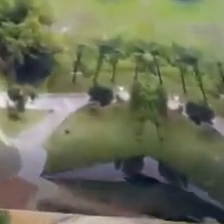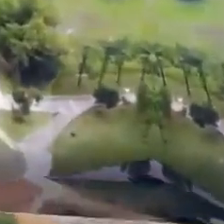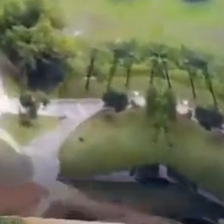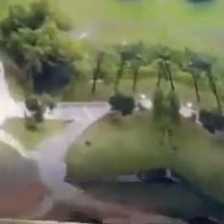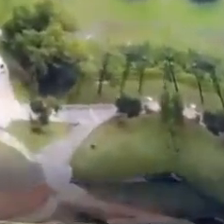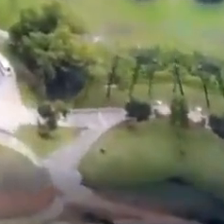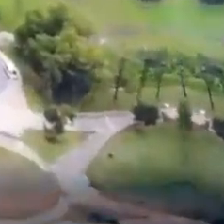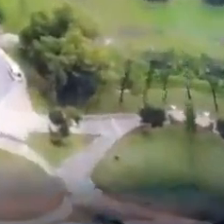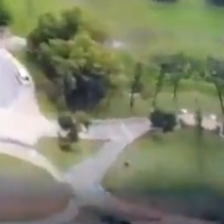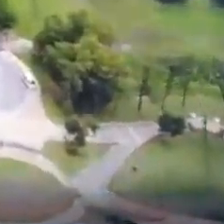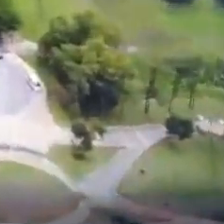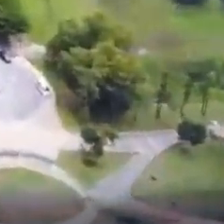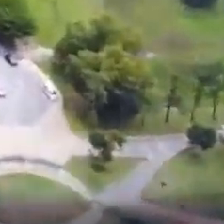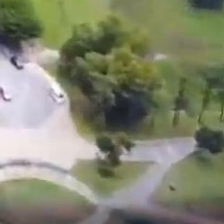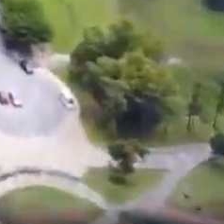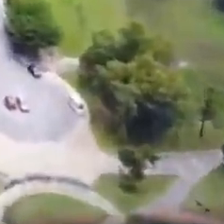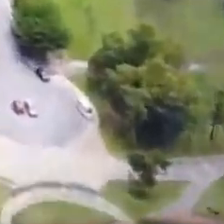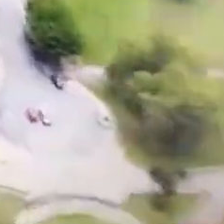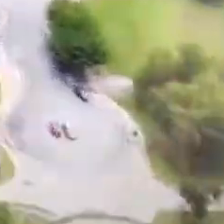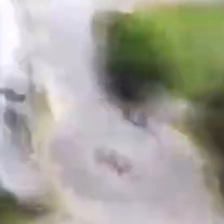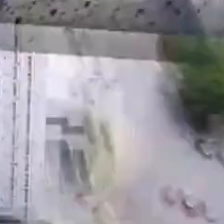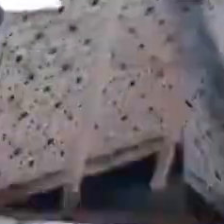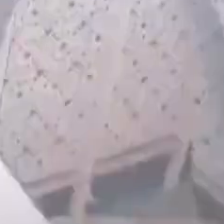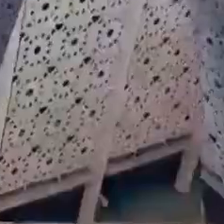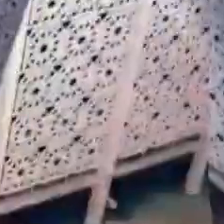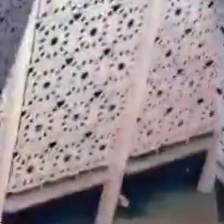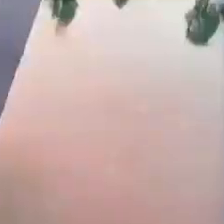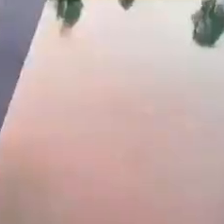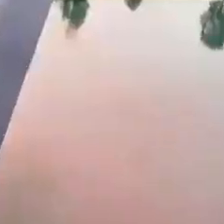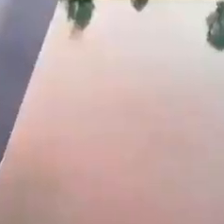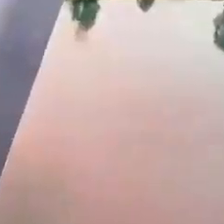Hai mimpi-mimpi